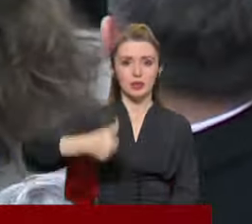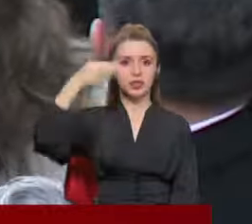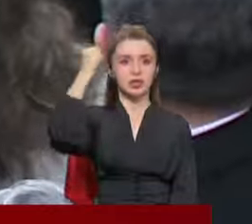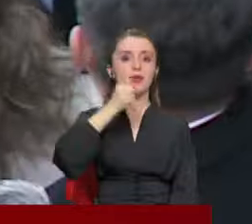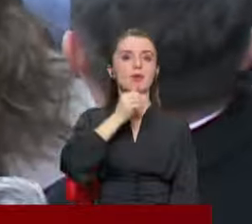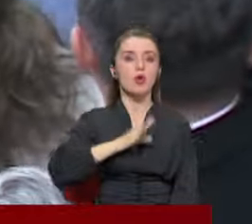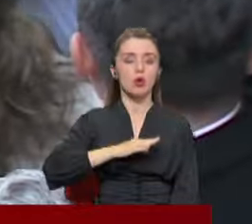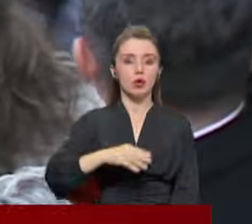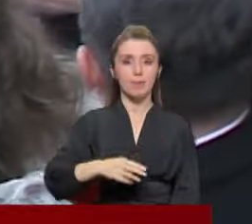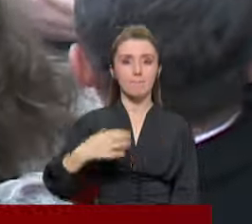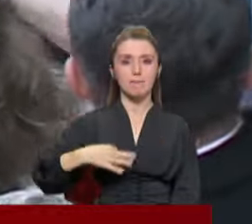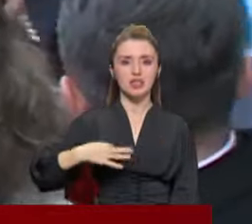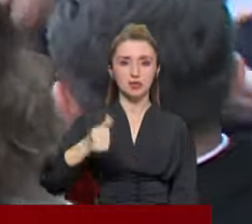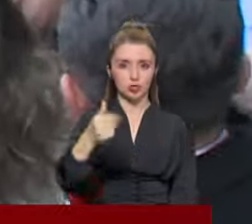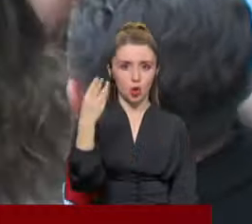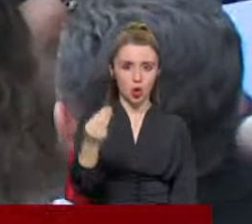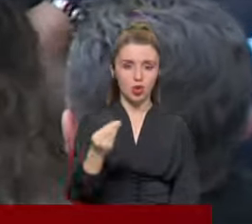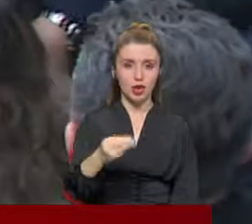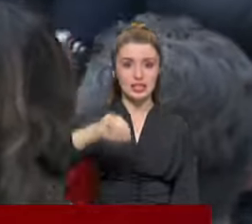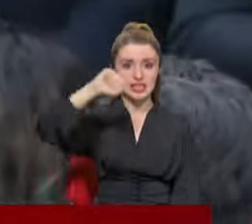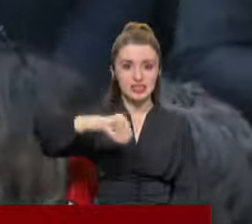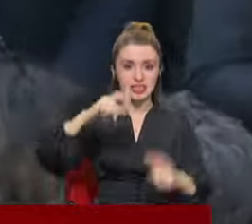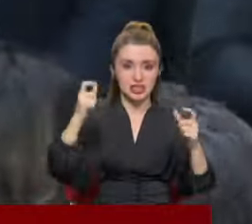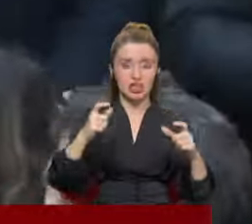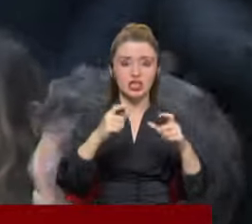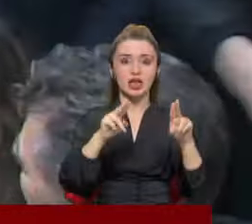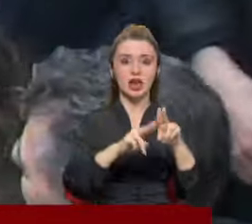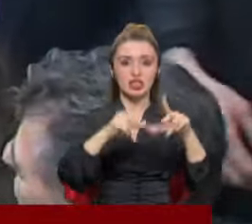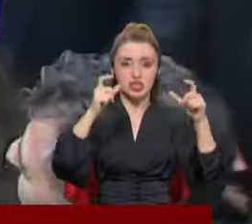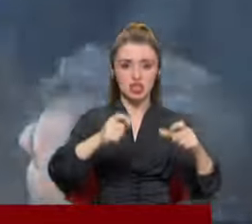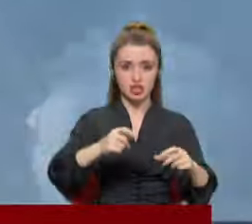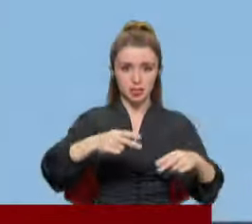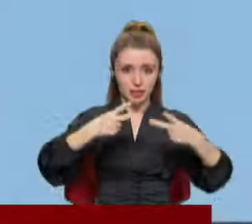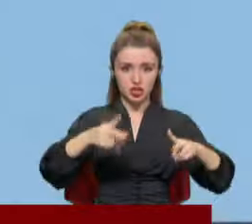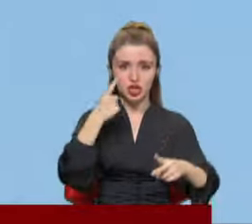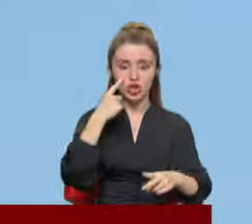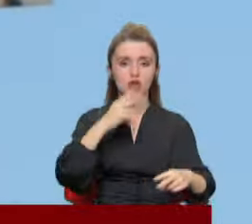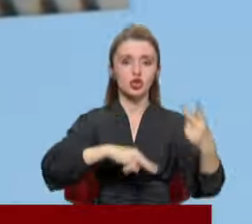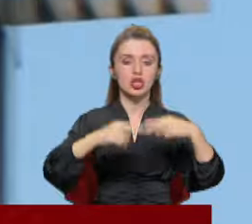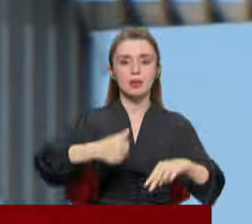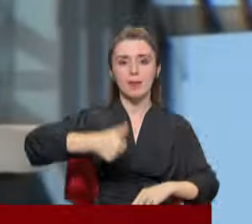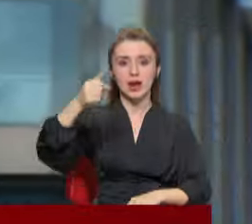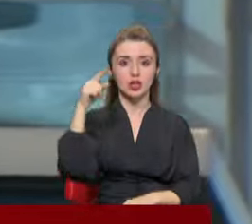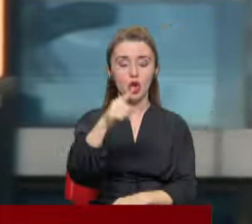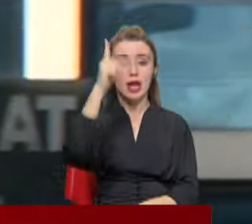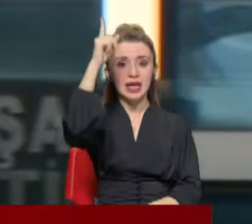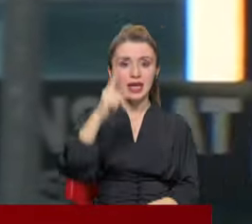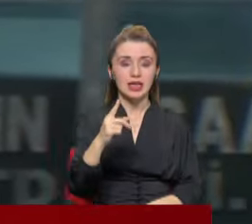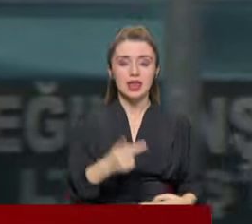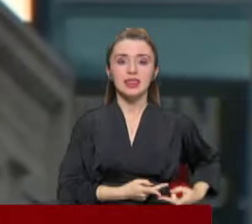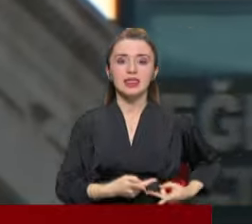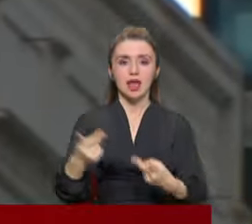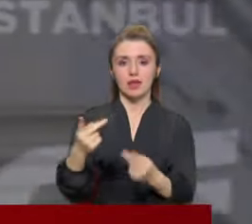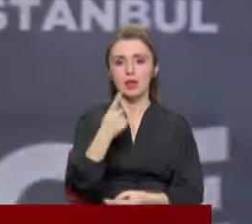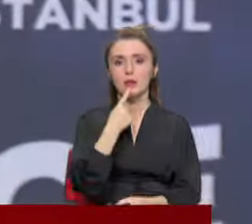Ekrem İmamoğlu pazartesi günü gerçekleşecek Sirkeci Kazlı Çeşme raylı sistem açılışına Ulaştırma Bakanlığı tarafından ilk kez davet